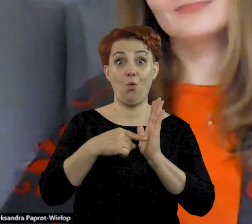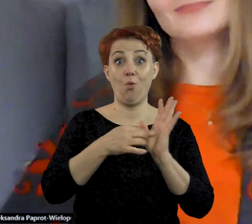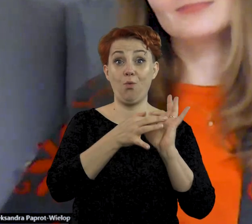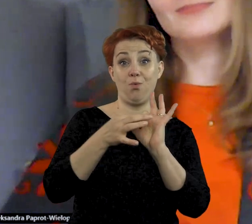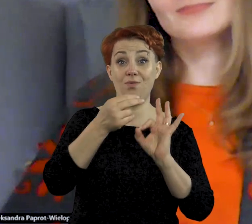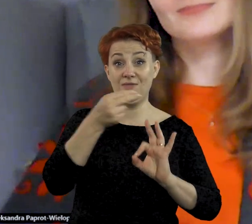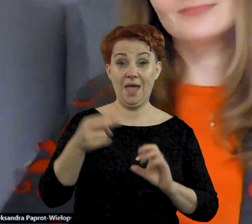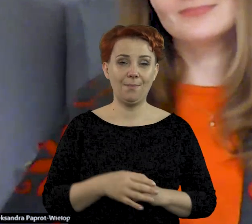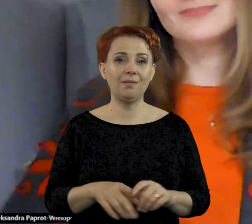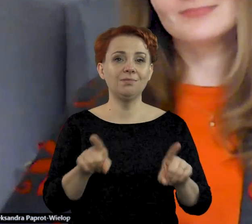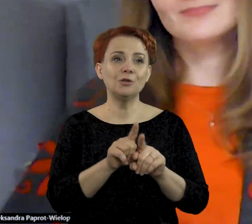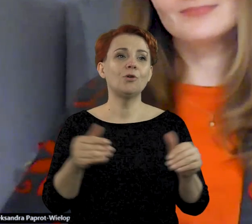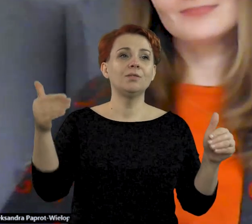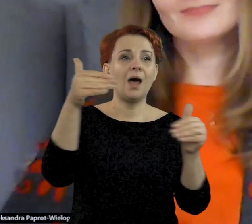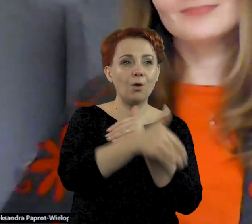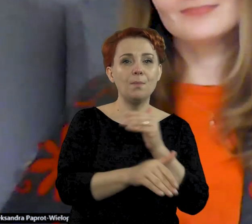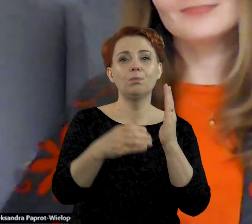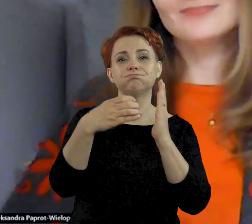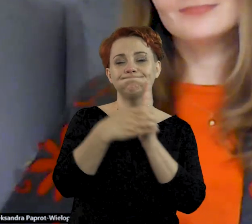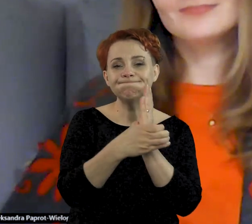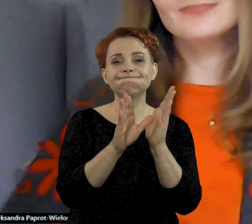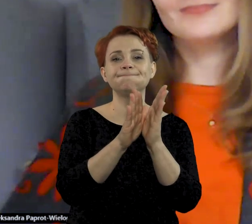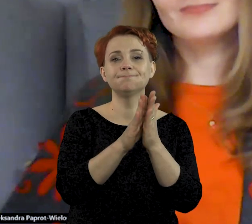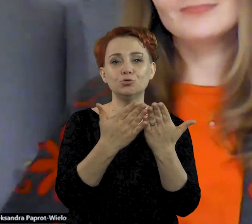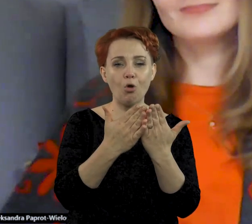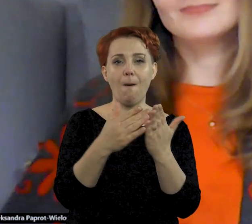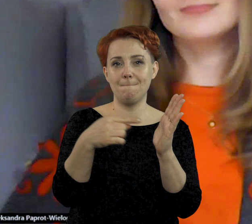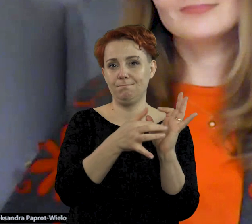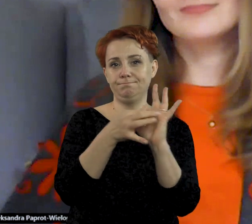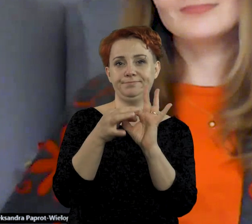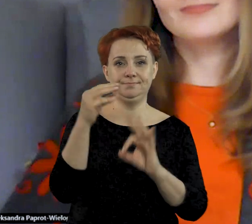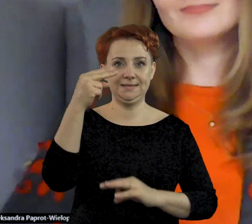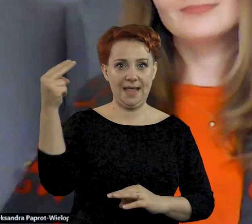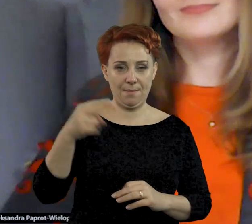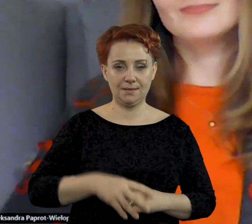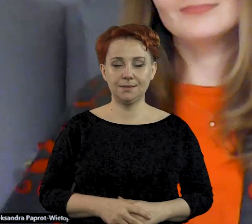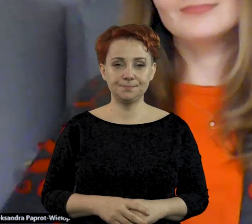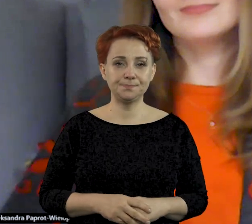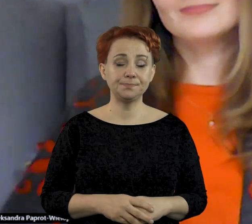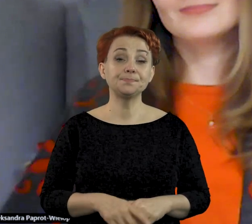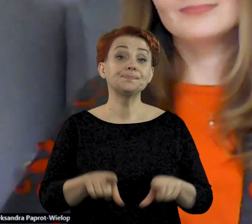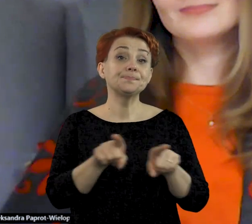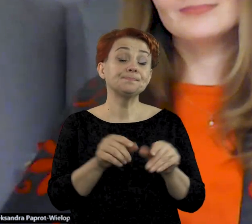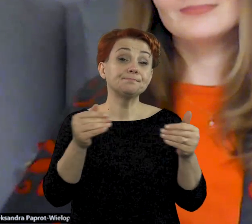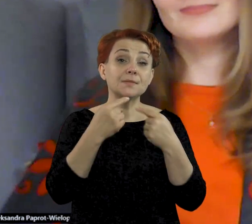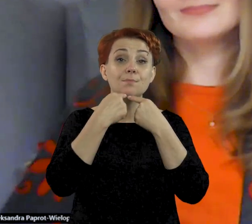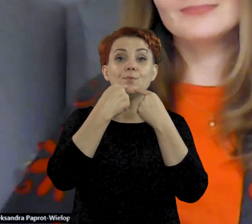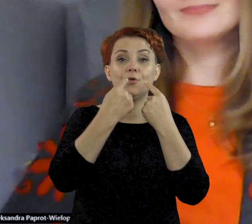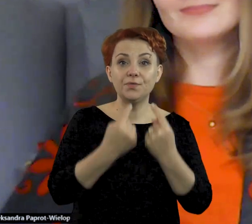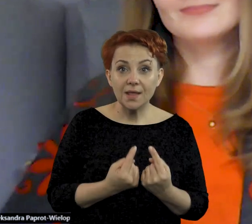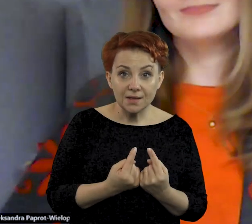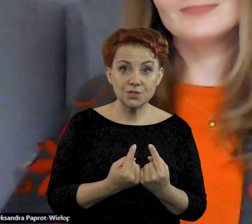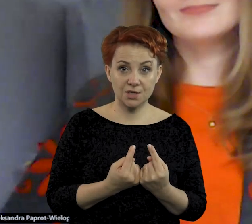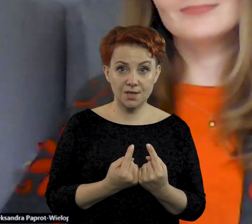też tomem okolicznościowym poświęconym tej tematyce. No i powiedziałbym też coś, co